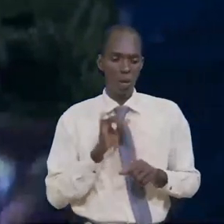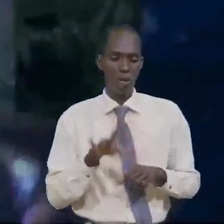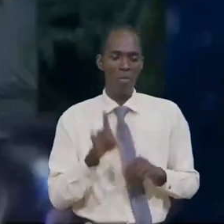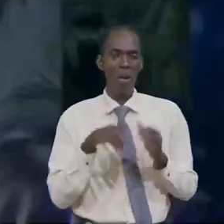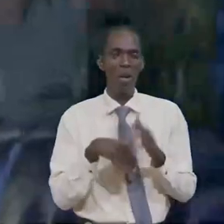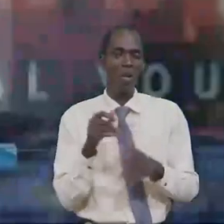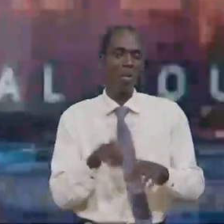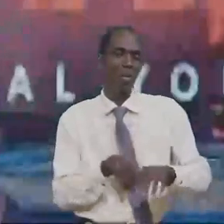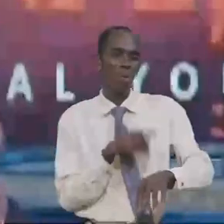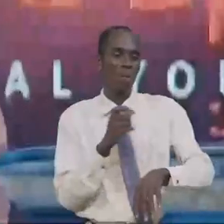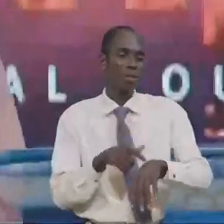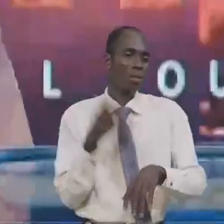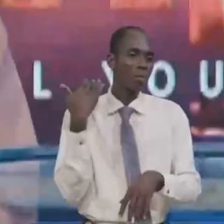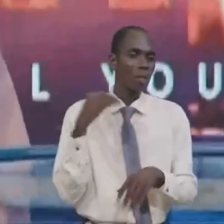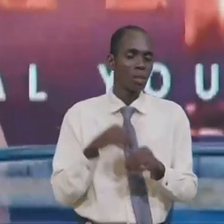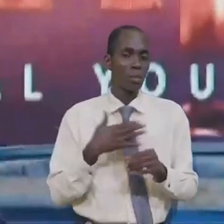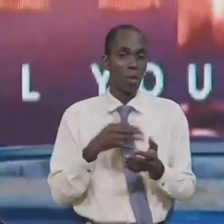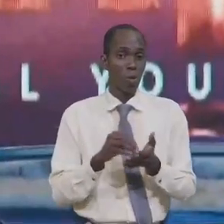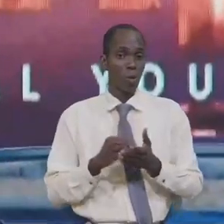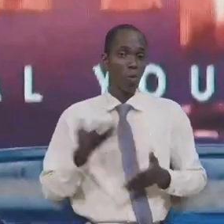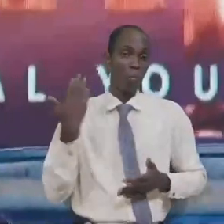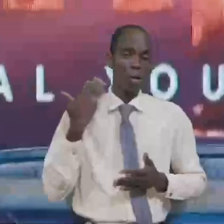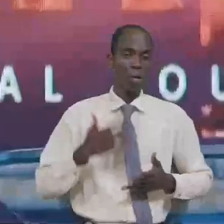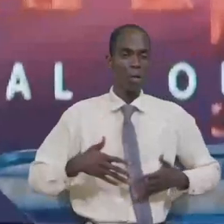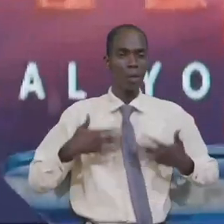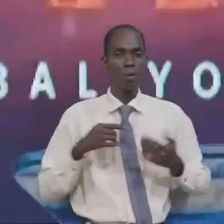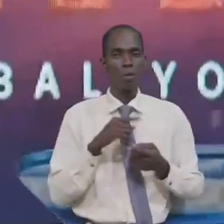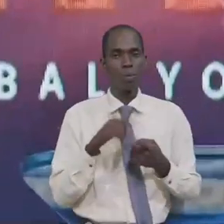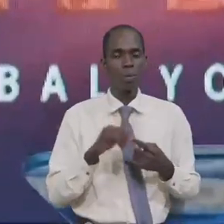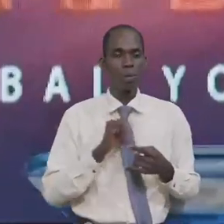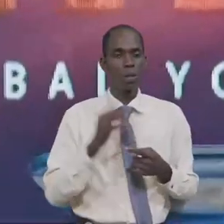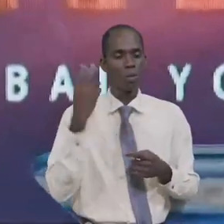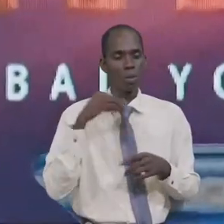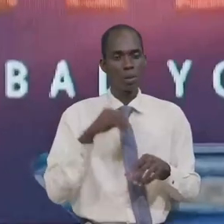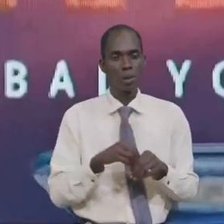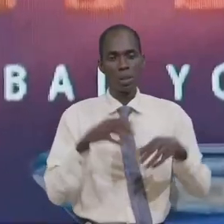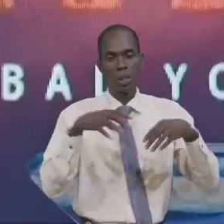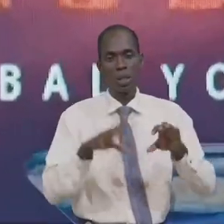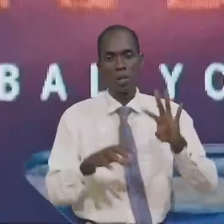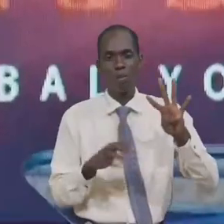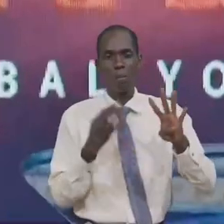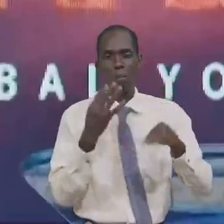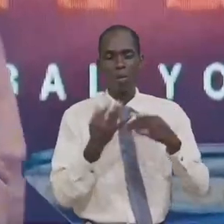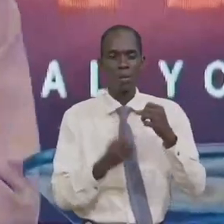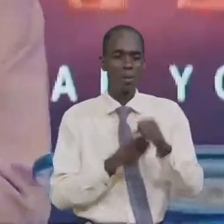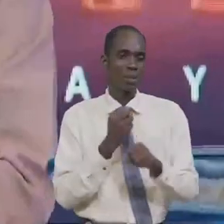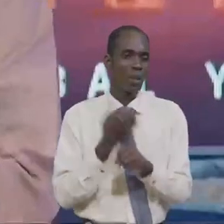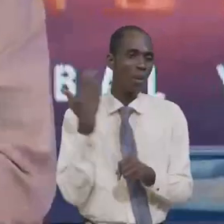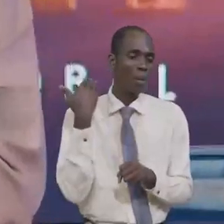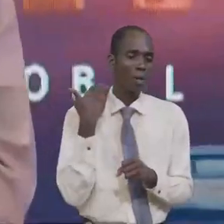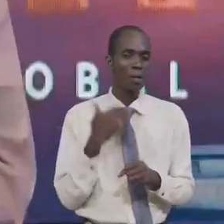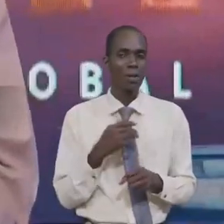dans ma vie passée quand j'étais encore au primaire il y a longtemps maintenant je pensais